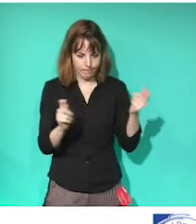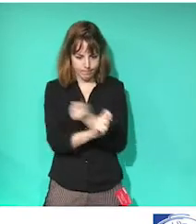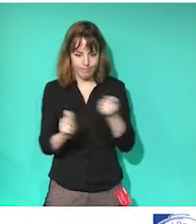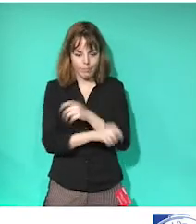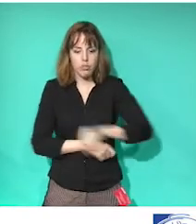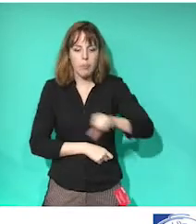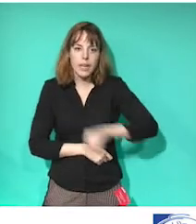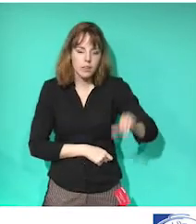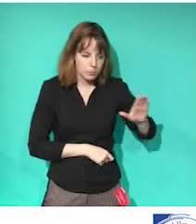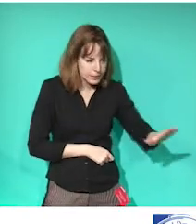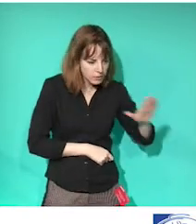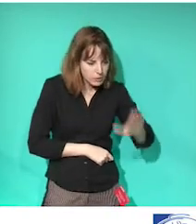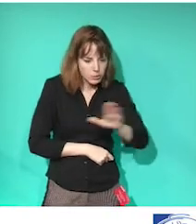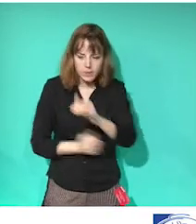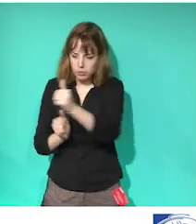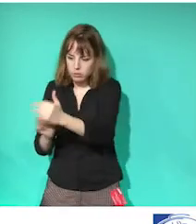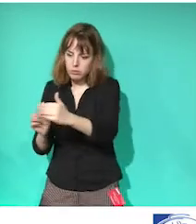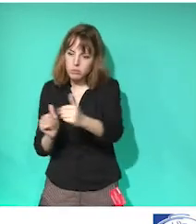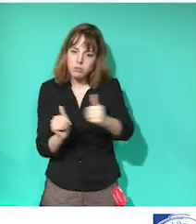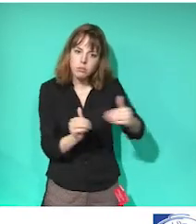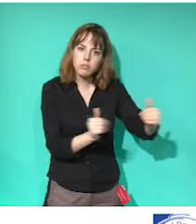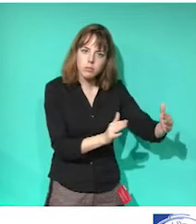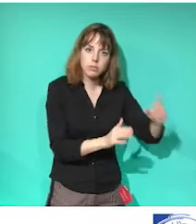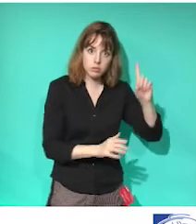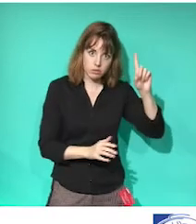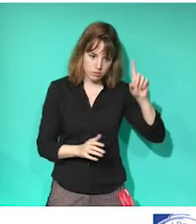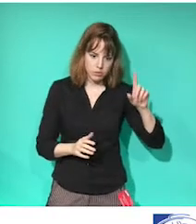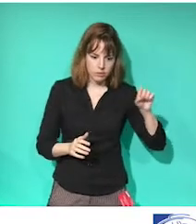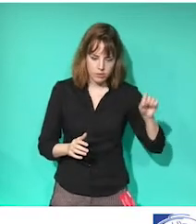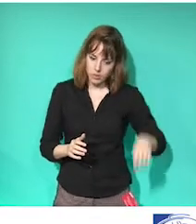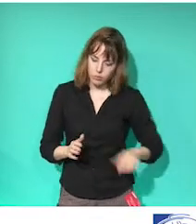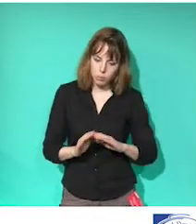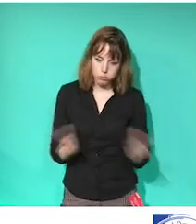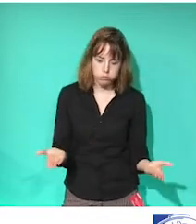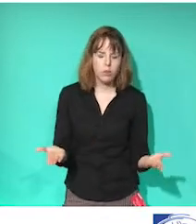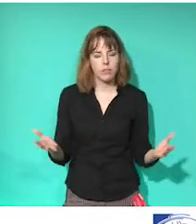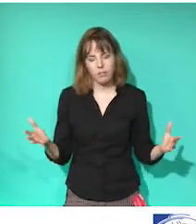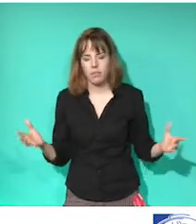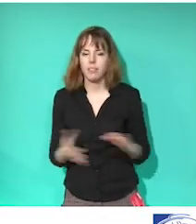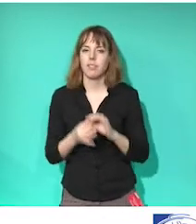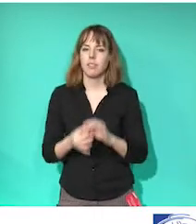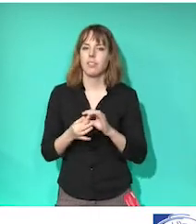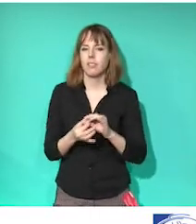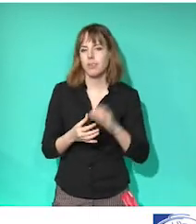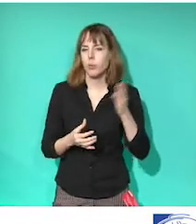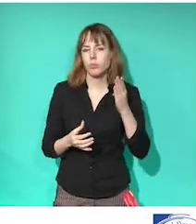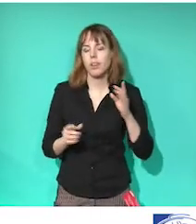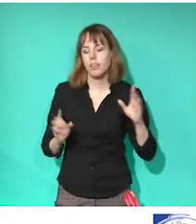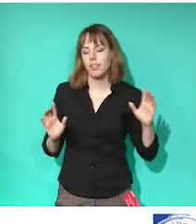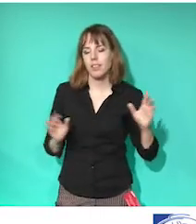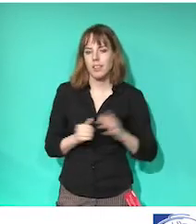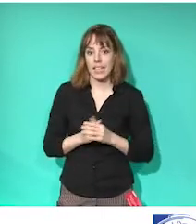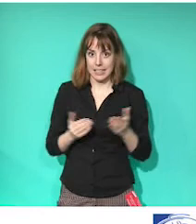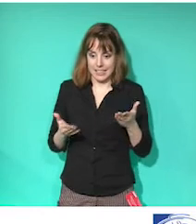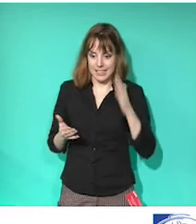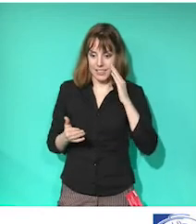pourtant, ils ont toutes les raisons de s'apprécier et de s'épauler mutuellement. Et le but de ce plan, c'était aussi